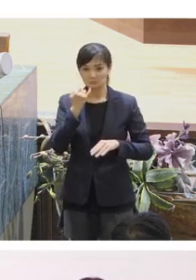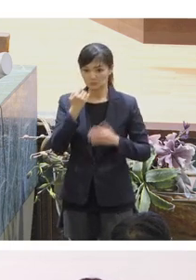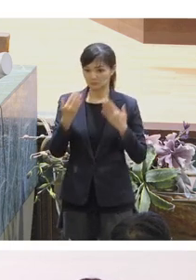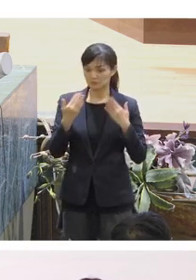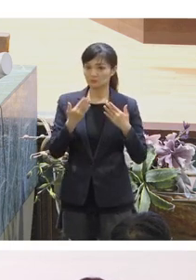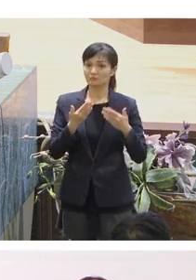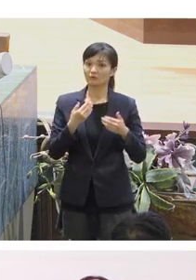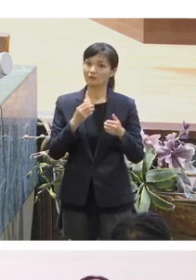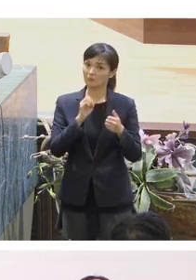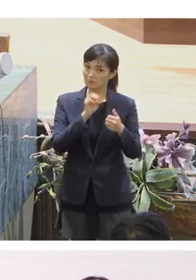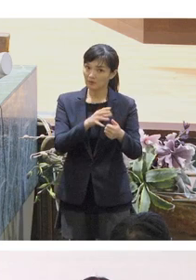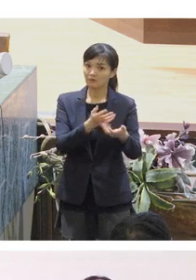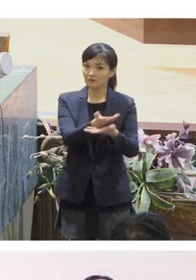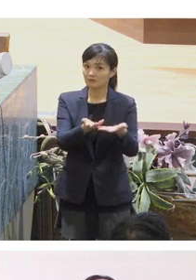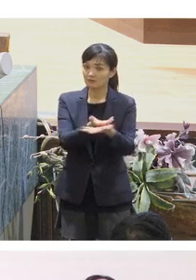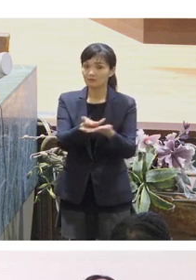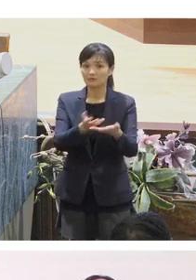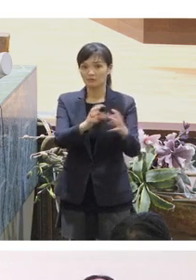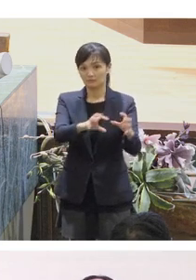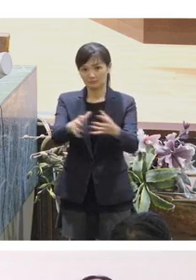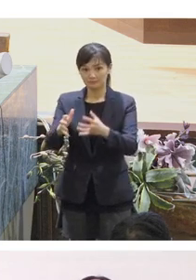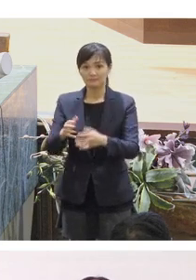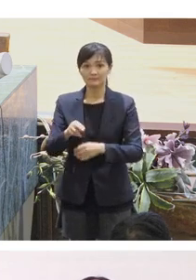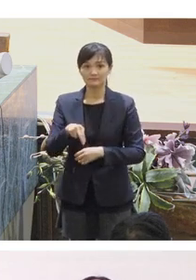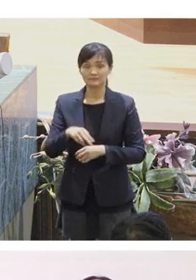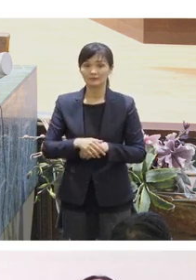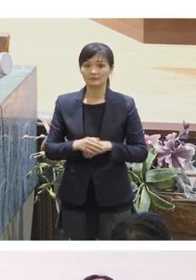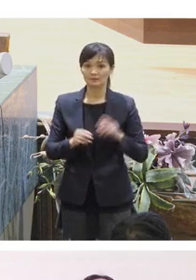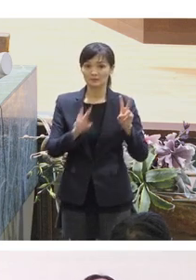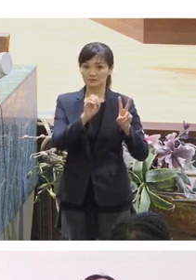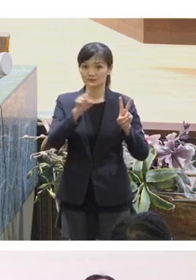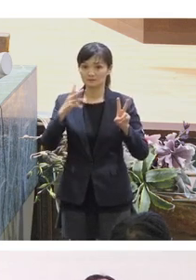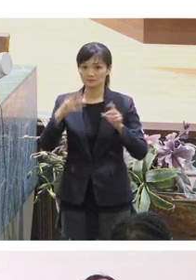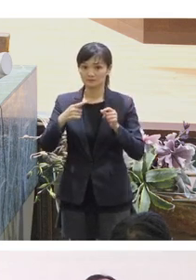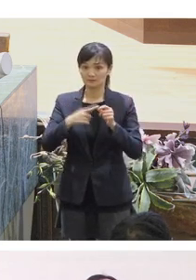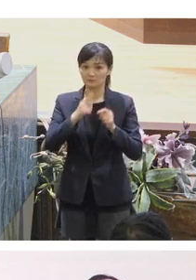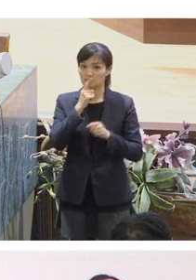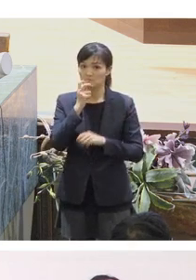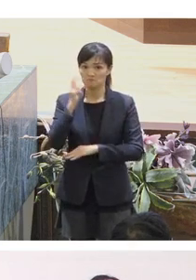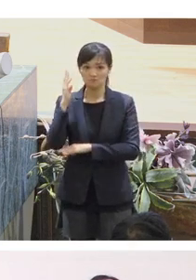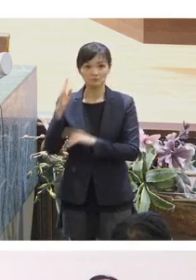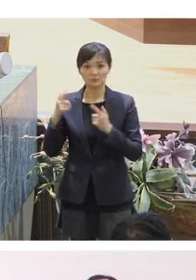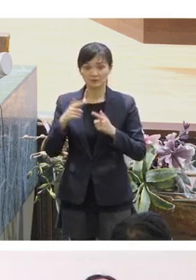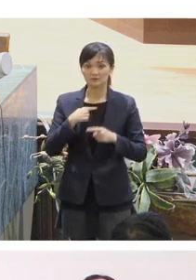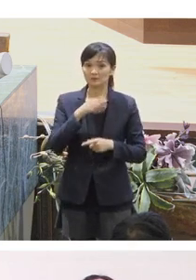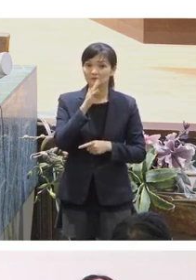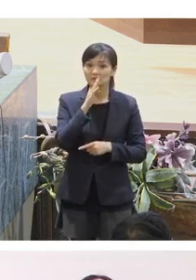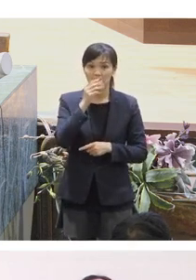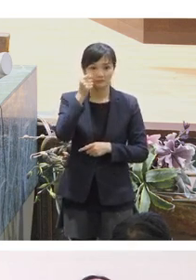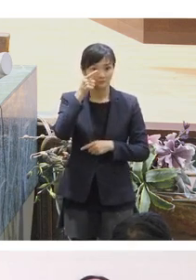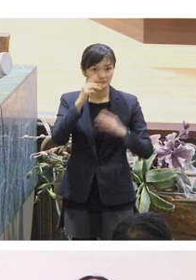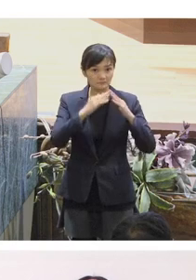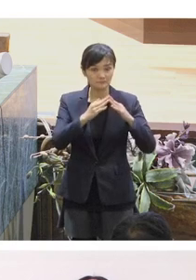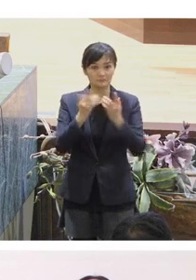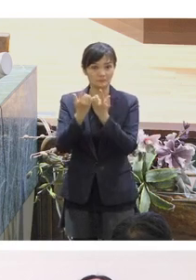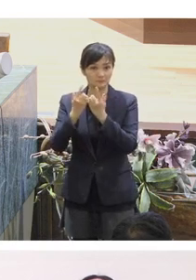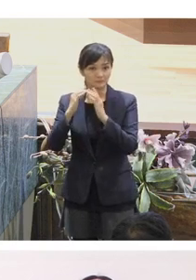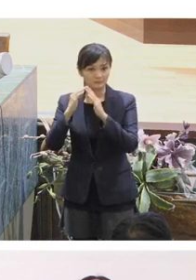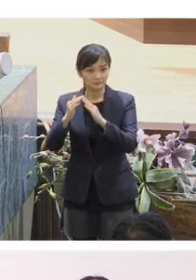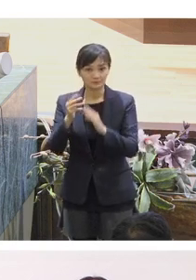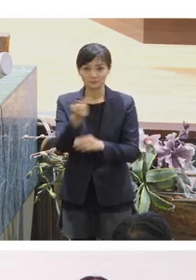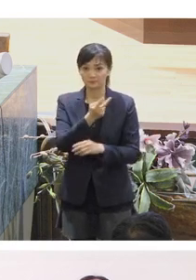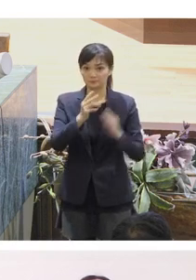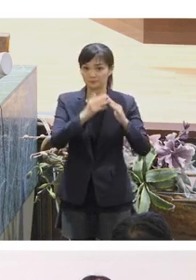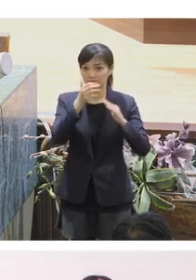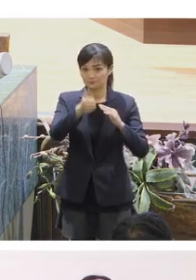论的一个题目。那当然2014年其实主要并不是中央政府，大家知道其实就是在台南市以及台北市，那这两个